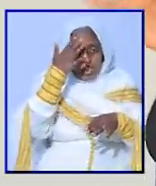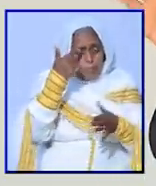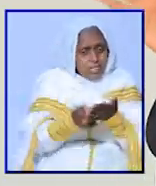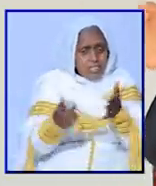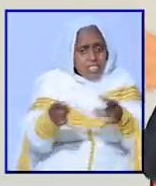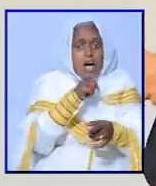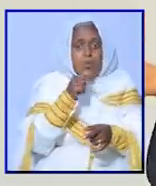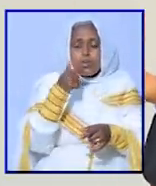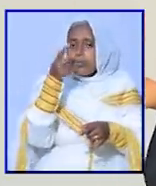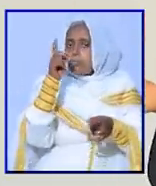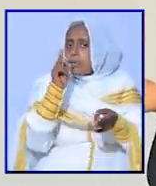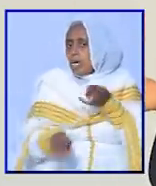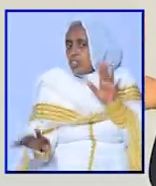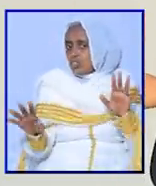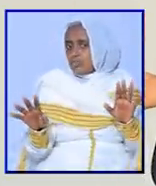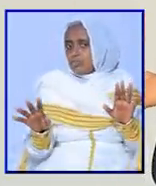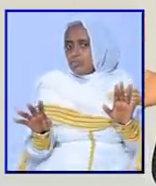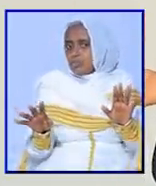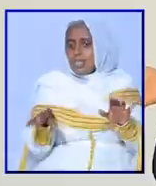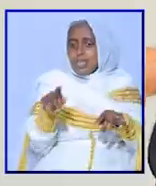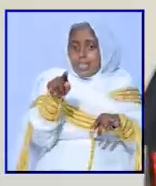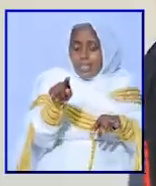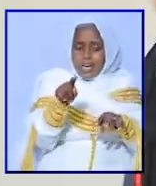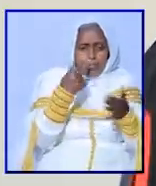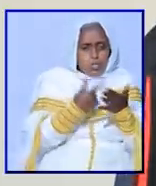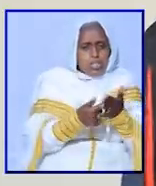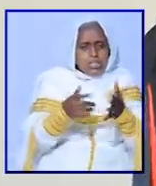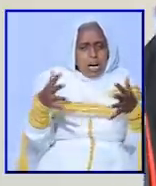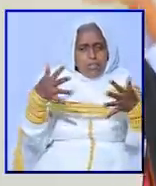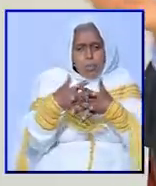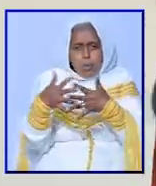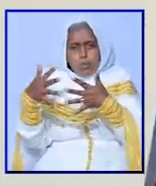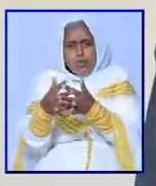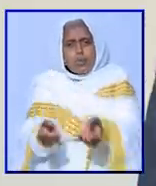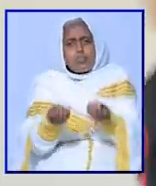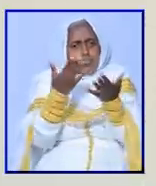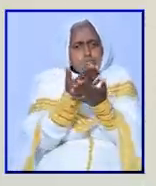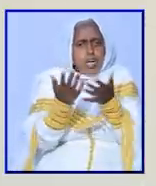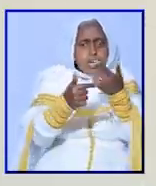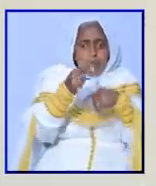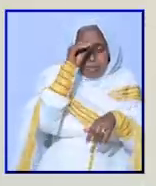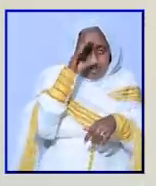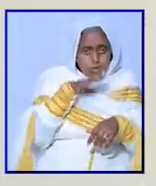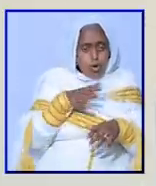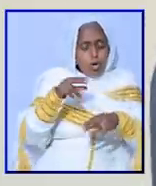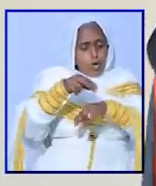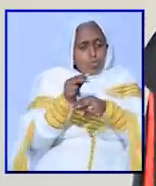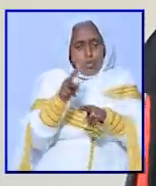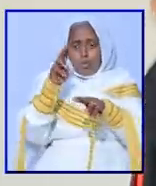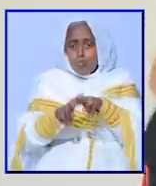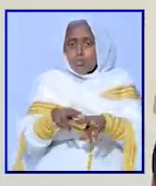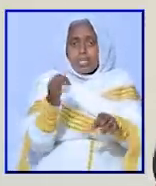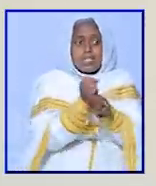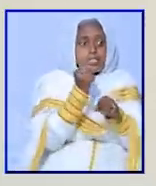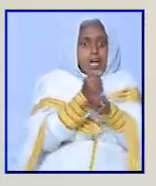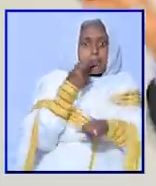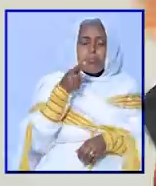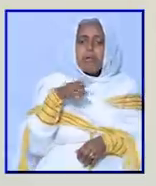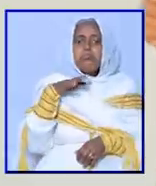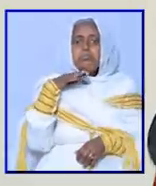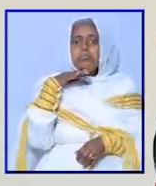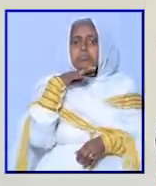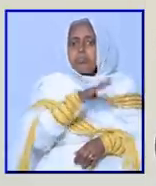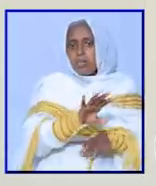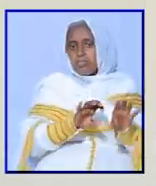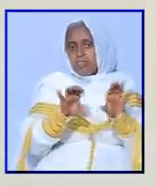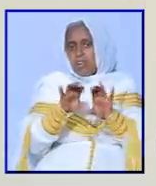እንደዛ አልሆንክም አይባልም አይችልም ያ ደግሞ እንደዛ አስተባብሮ ብዙ ነገር የሚያመጣው ሰው ቢሮ ላይ ተቀመጥ ብትሉት